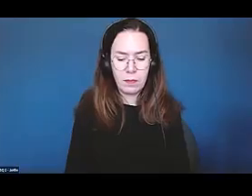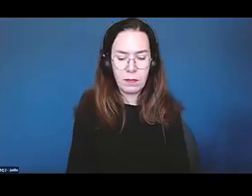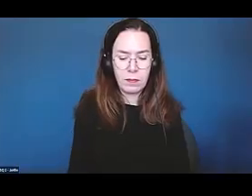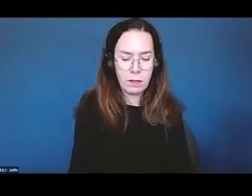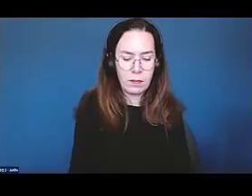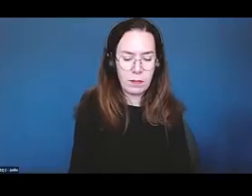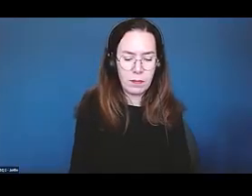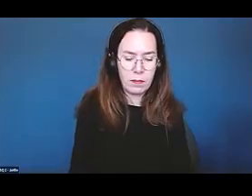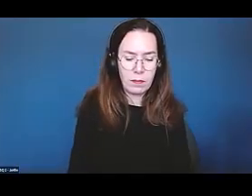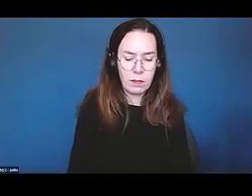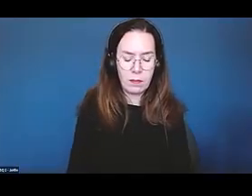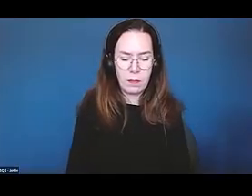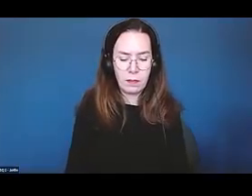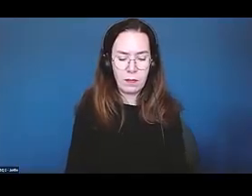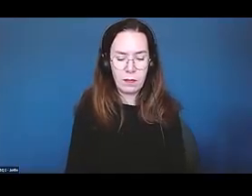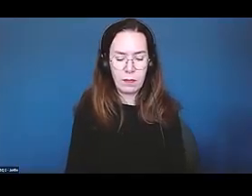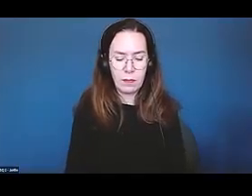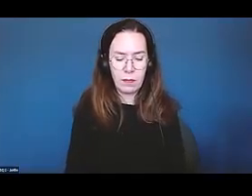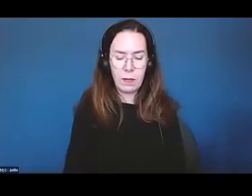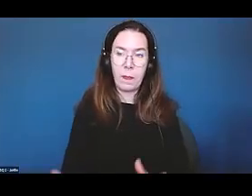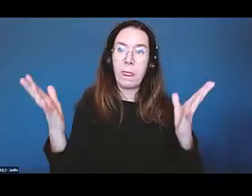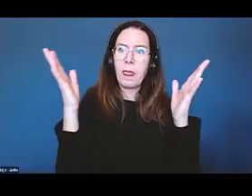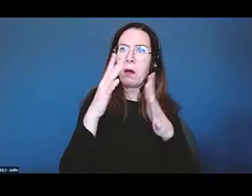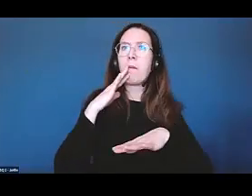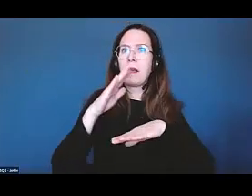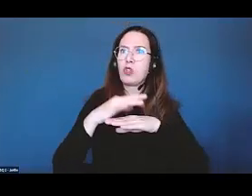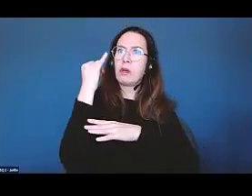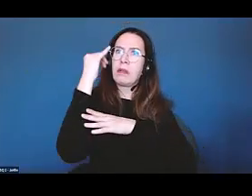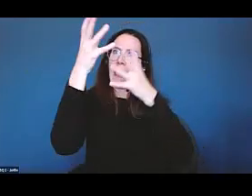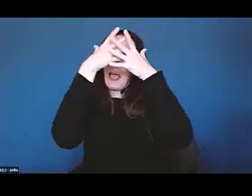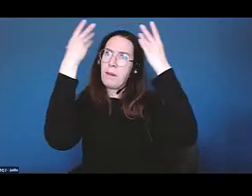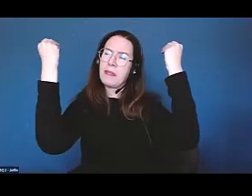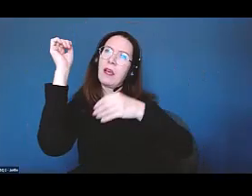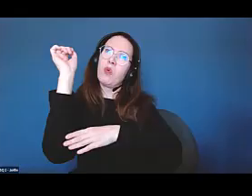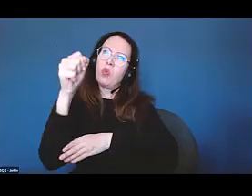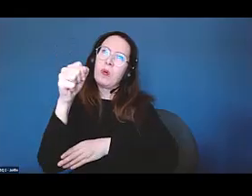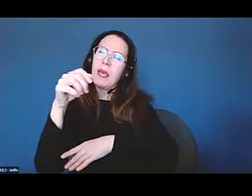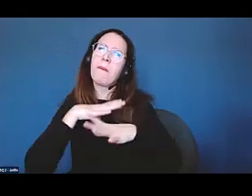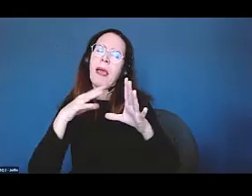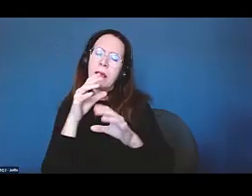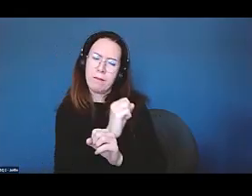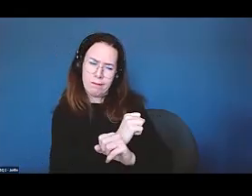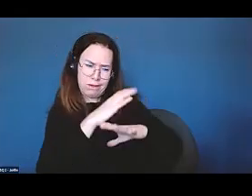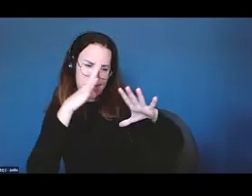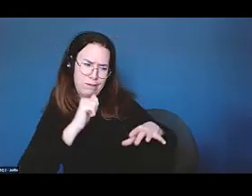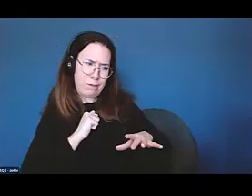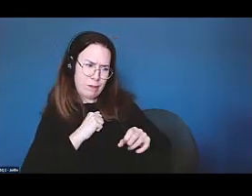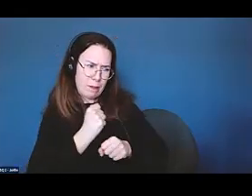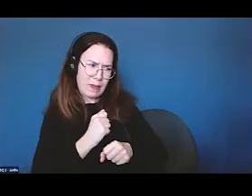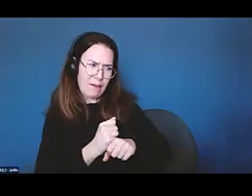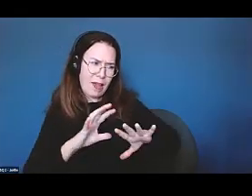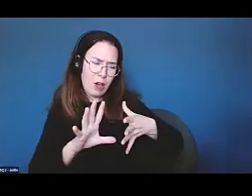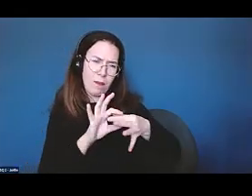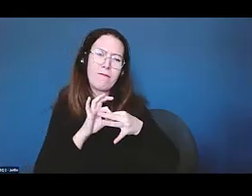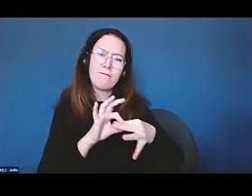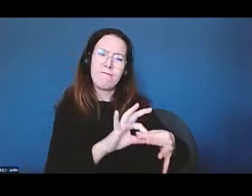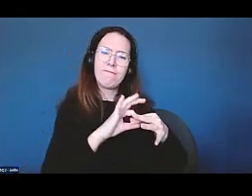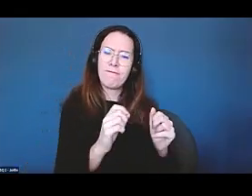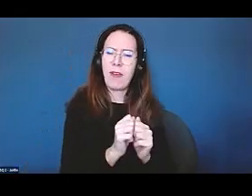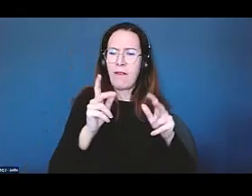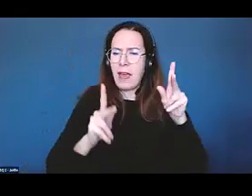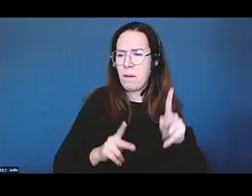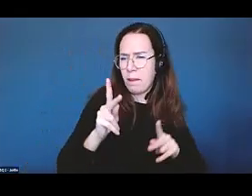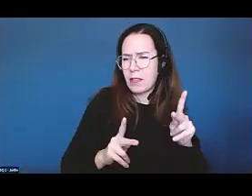au lieu d'être une idée abstraite, cela nous aide à voir comment nous travaillons avec